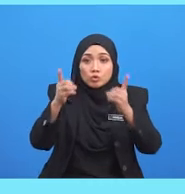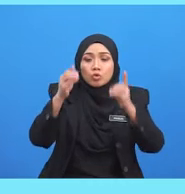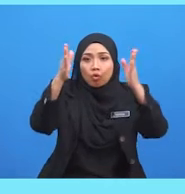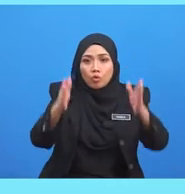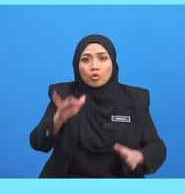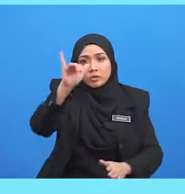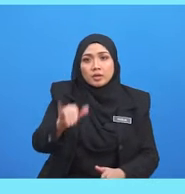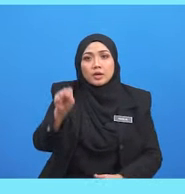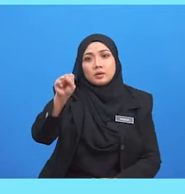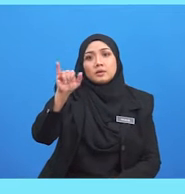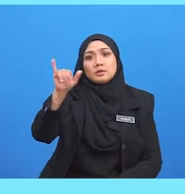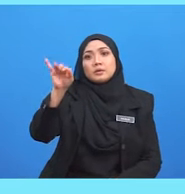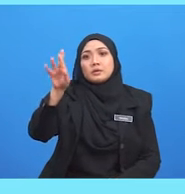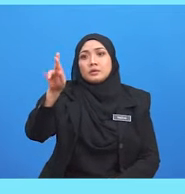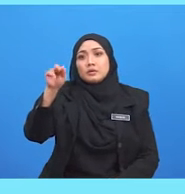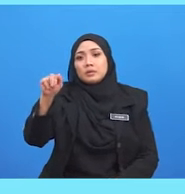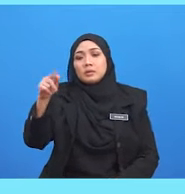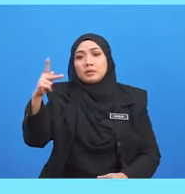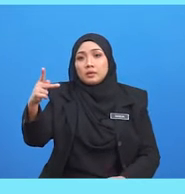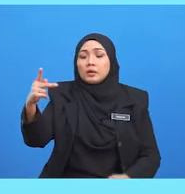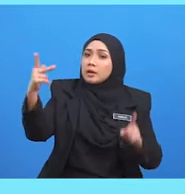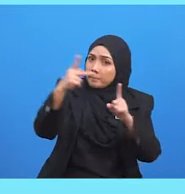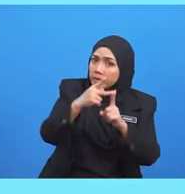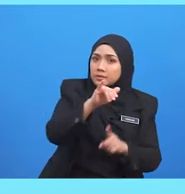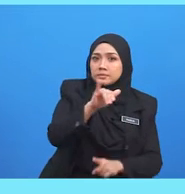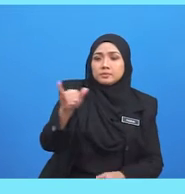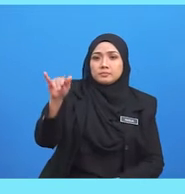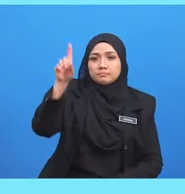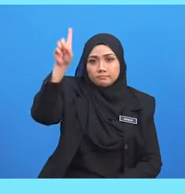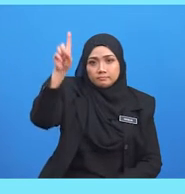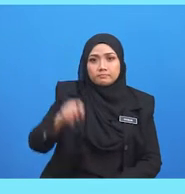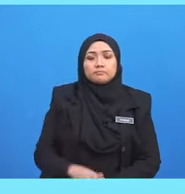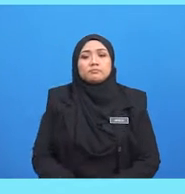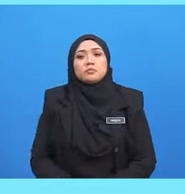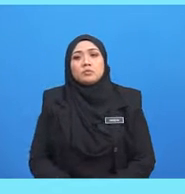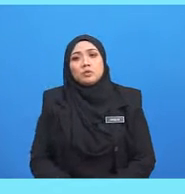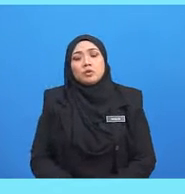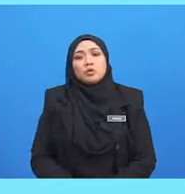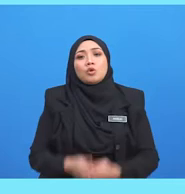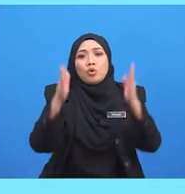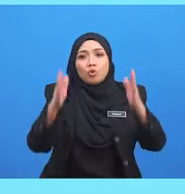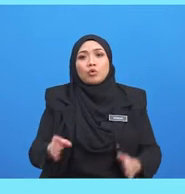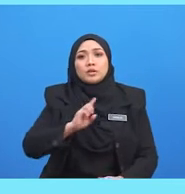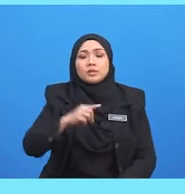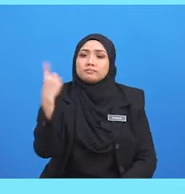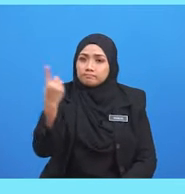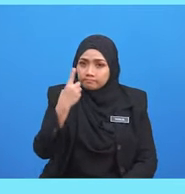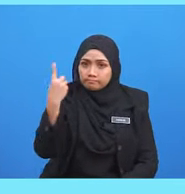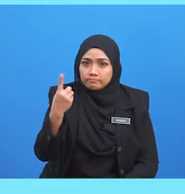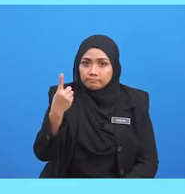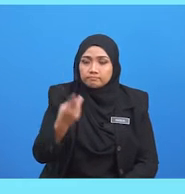dosa orang yang syirik kepadanya, huraian lengkap. Oleh itu, orang Islam hendaklah